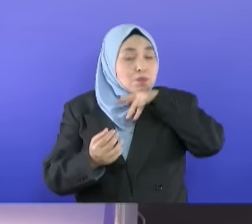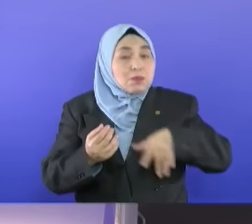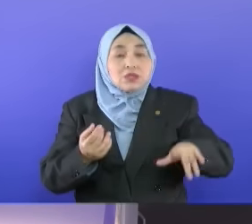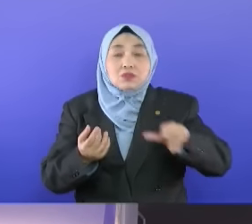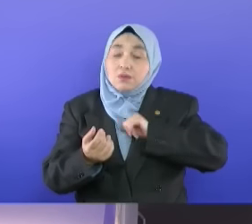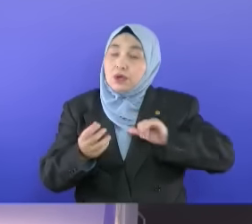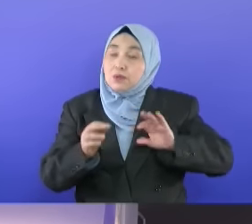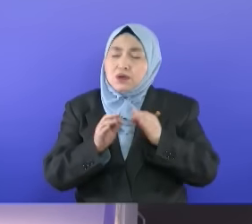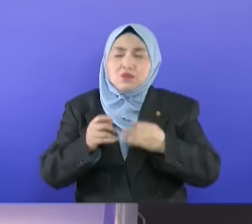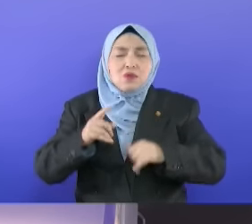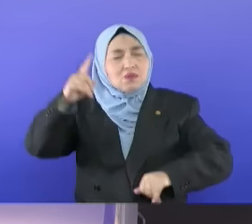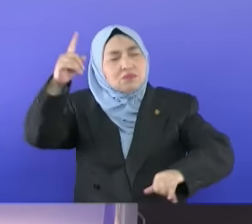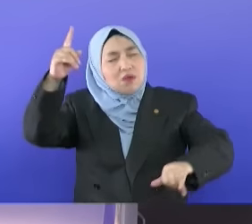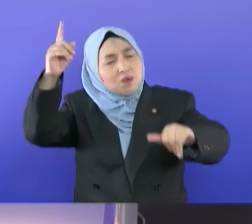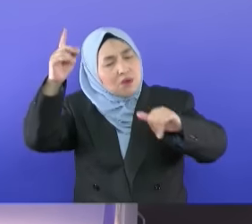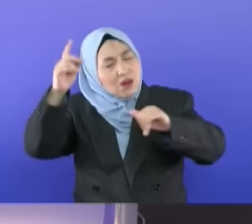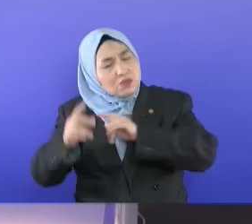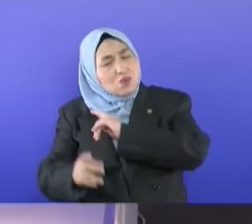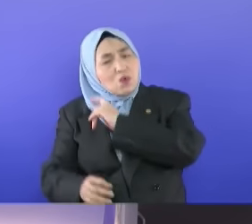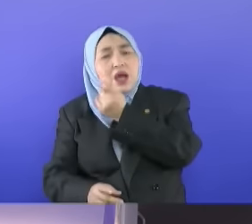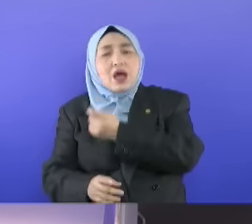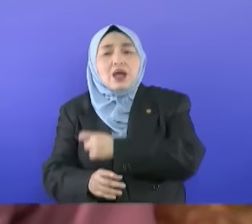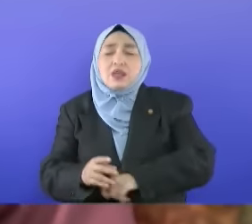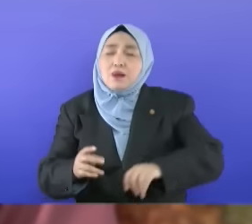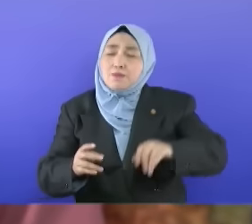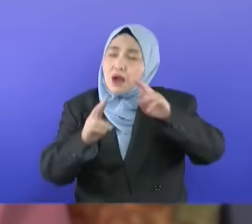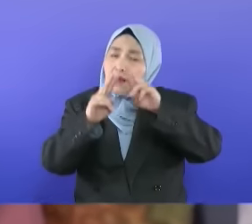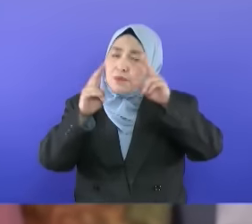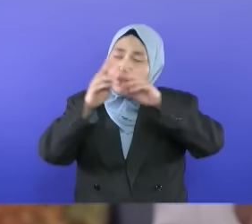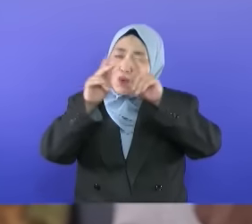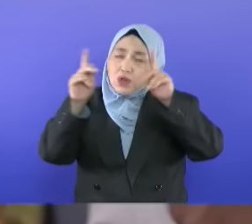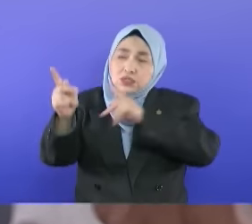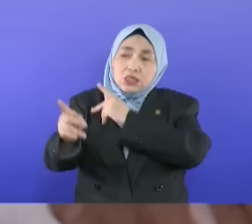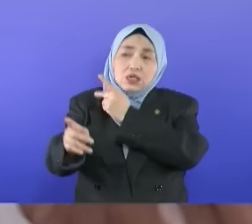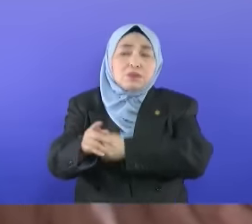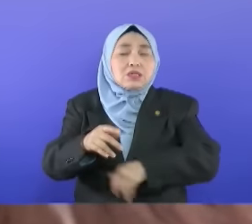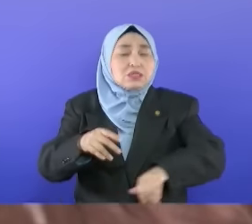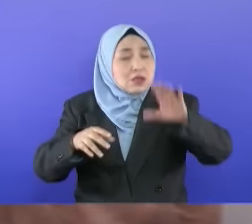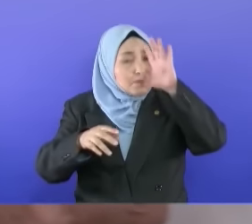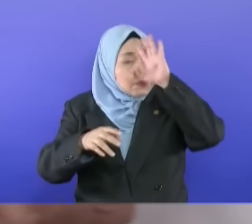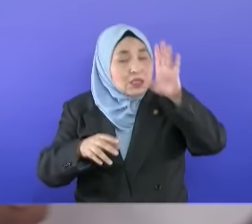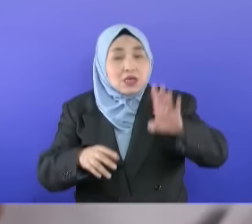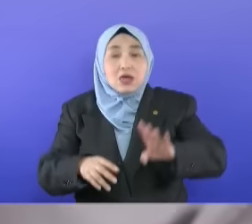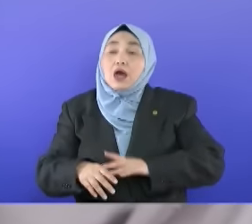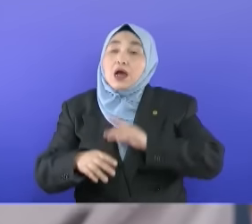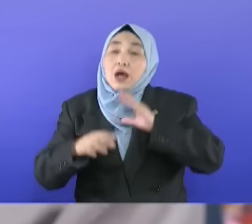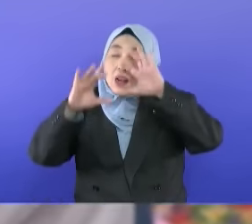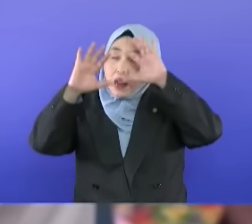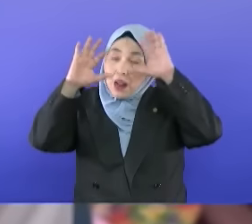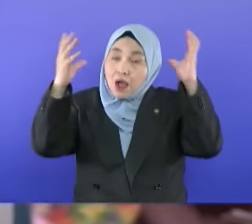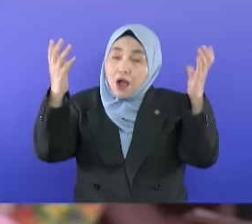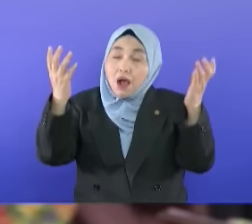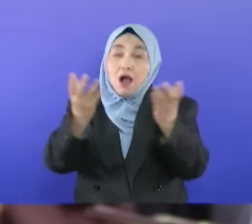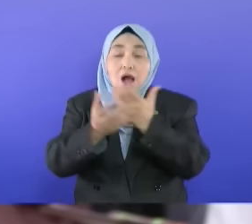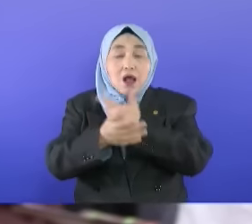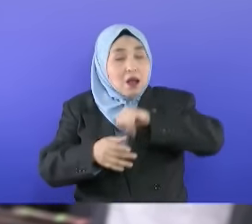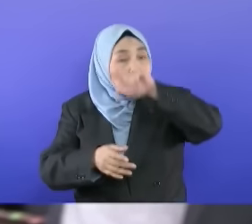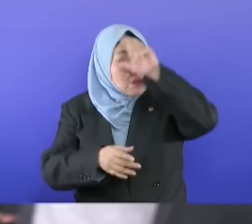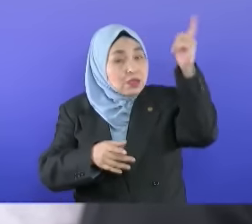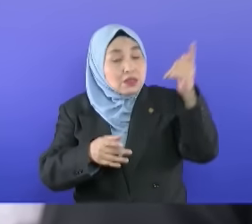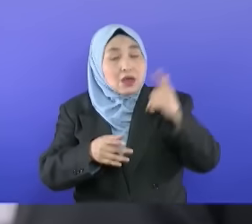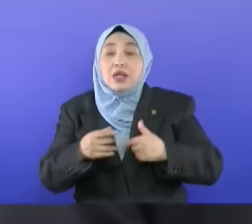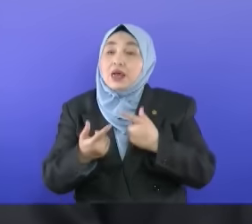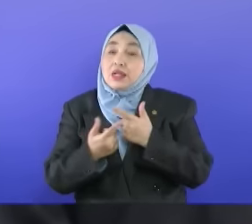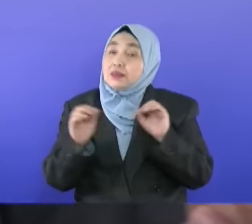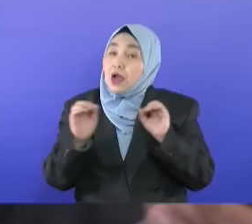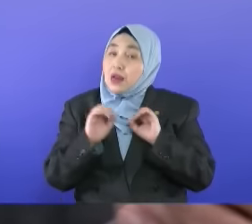Tuhan Yang Maha berkuasai Ya Allah kalau yang menciptakan langit dan bumi Ya Allah Allah yang menciptakan kami ya Allah dari tidak ada kepada